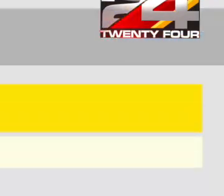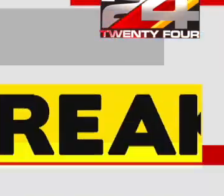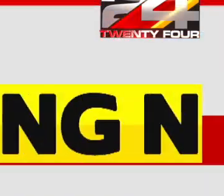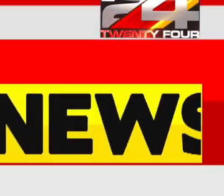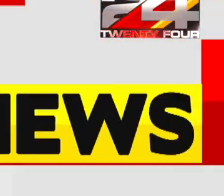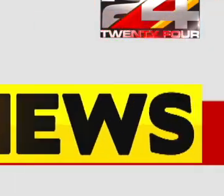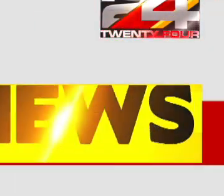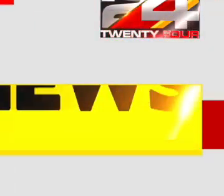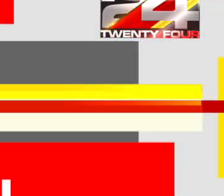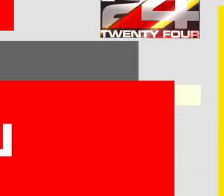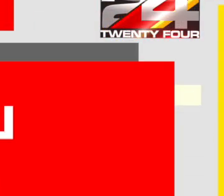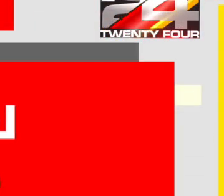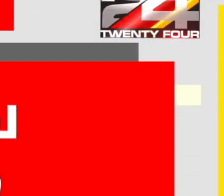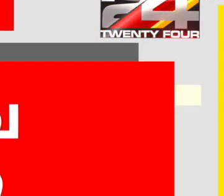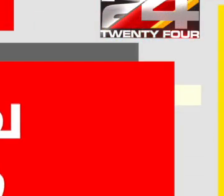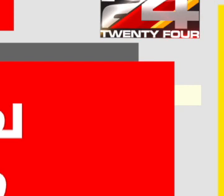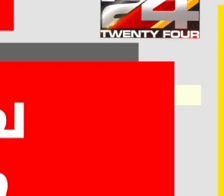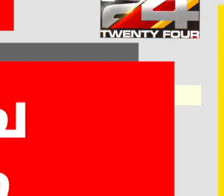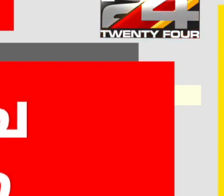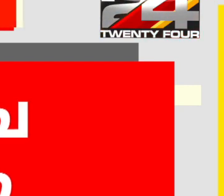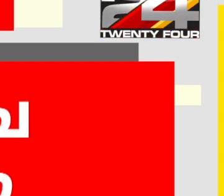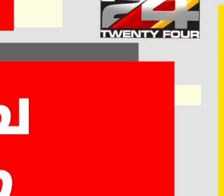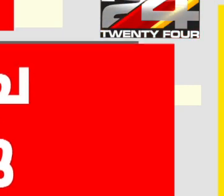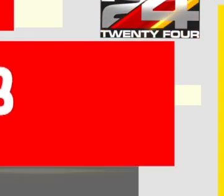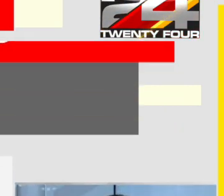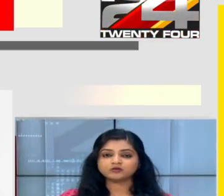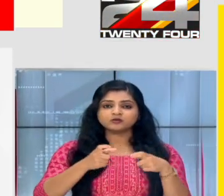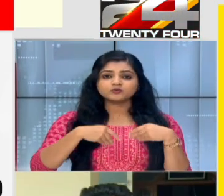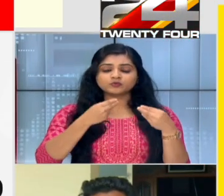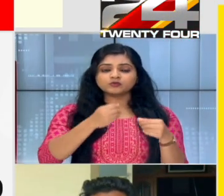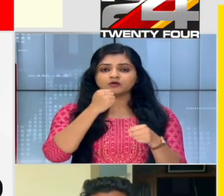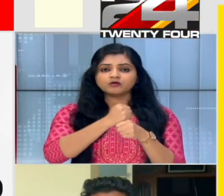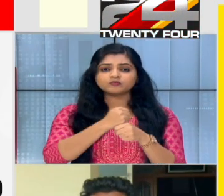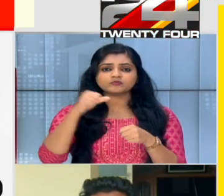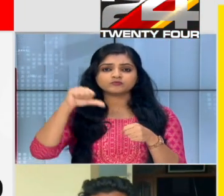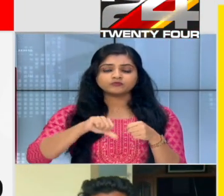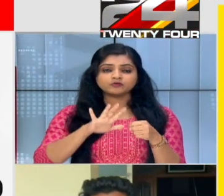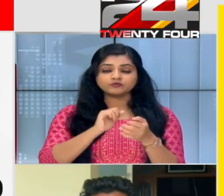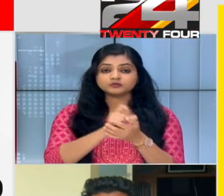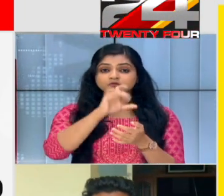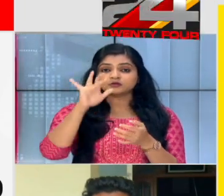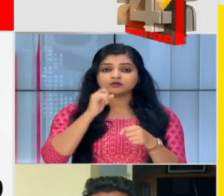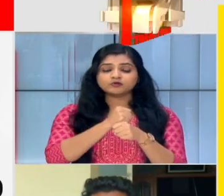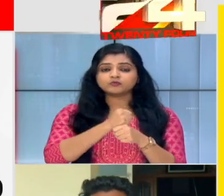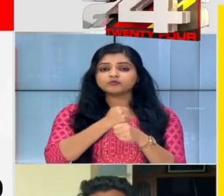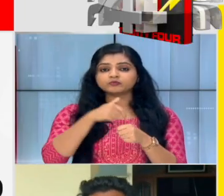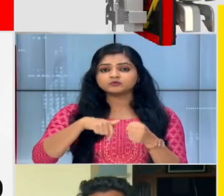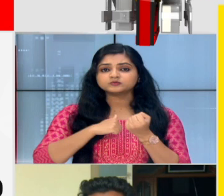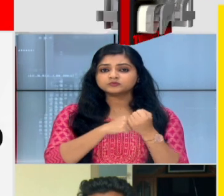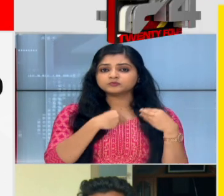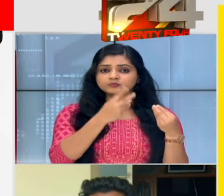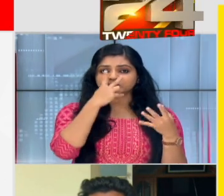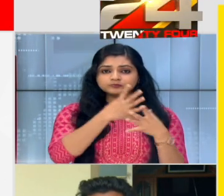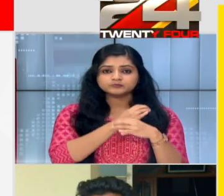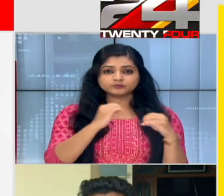ആവശ്യം ഉന്നയിച്ചതിന് ശേഷവും ഈ മണിപ്പൂർ കലാപം നിയന്ത്രിക്കുന്നതിന് സർക്കാർ പരാജയപ്പെട്ടു, പ്രത്യേകിച്ച് കേന്ദ്ര സർക്കാർ പരാജയപ്പെട്ടു എന്നൊരു വിമർശനമായിരുന്നു ക്രിസ്ത്യൻ